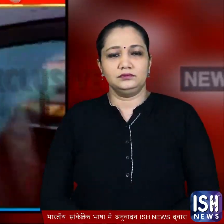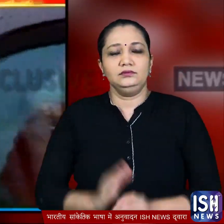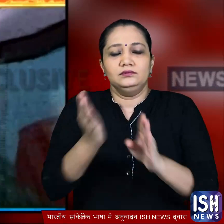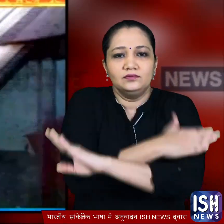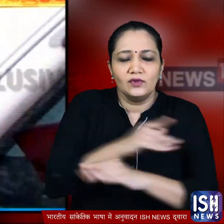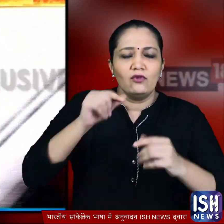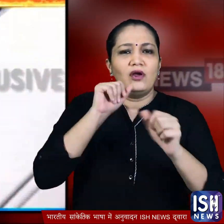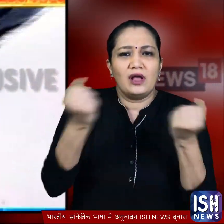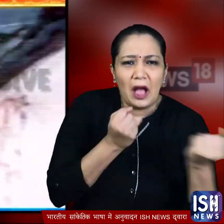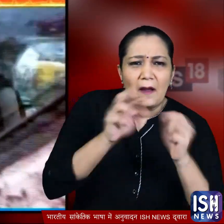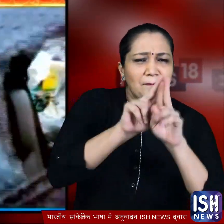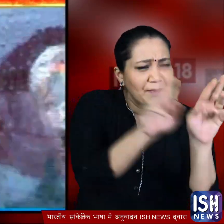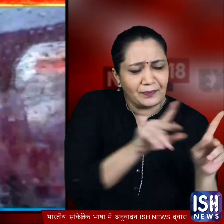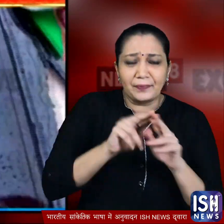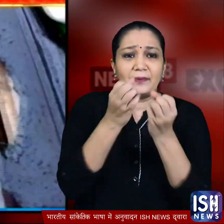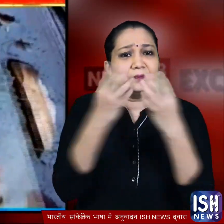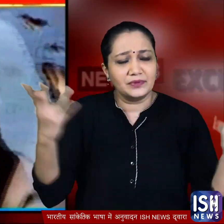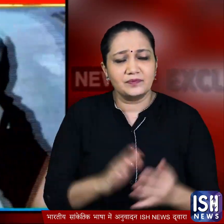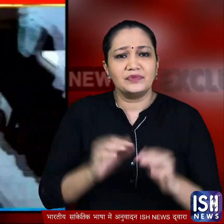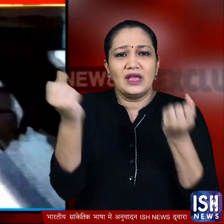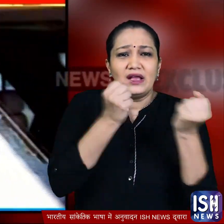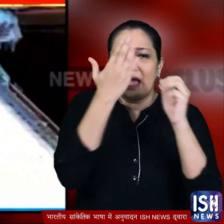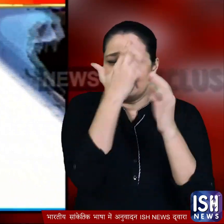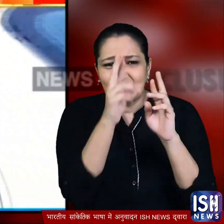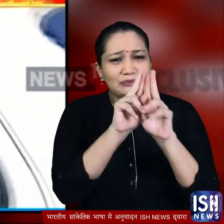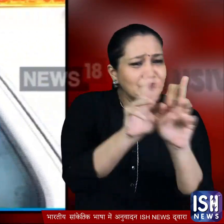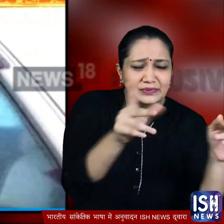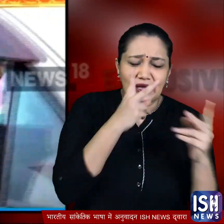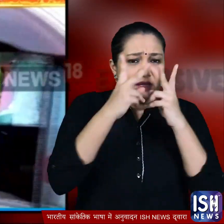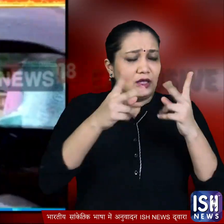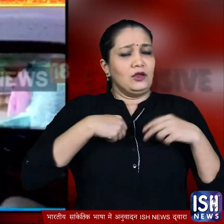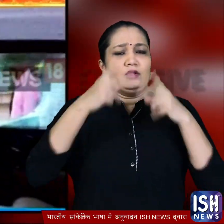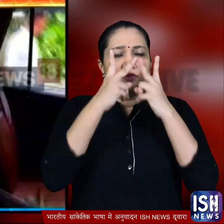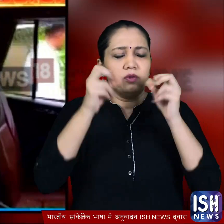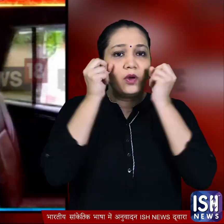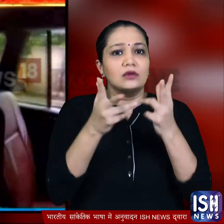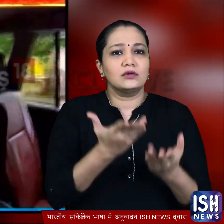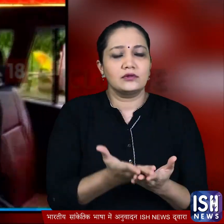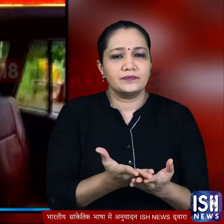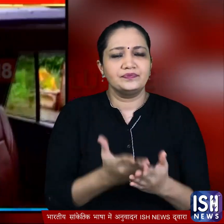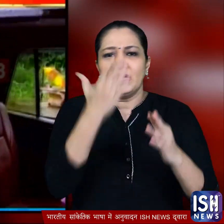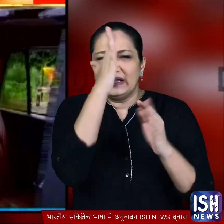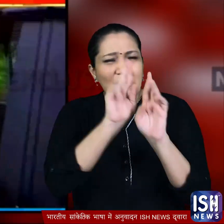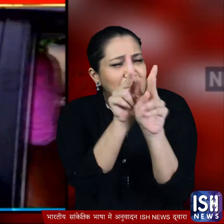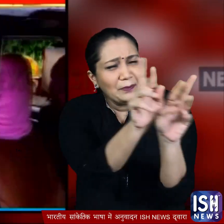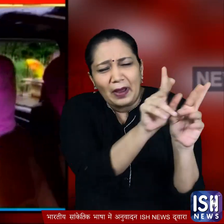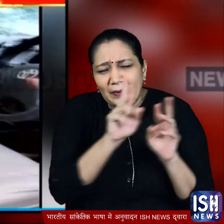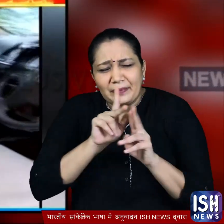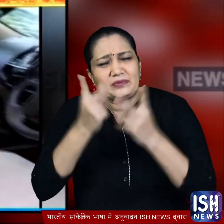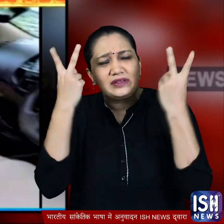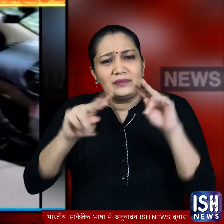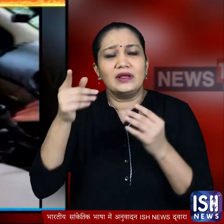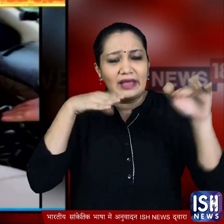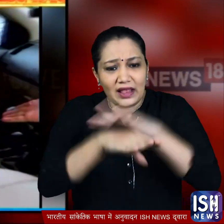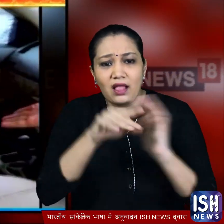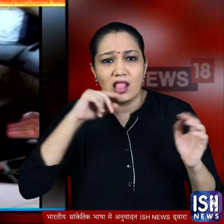इससे पहले भीड़ ने कई गाड़ियों में तोड़फोड़ की। टूटी हुई गाड़ियों की तस्वीरें हैरान करने वाली थीं। गाड़ियों के शीशे बुरी तरह टूटे दिखे और